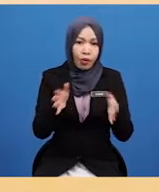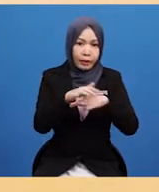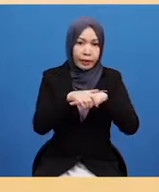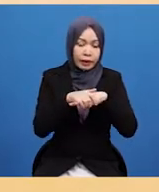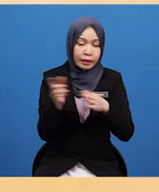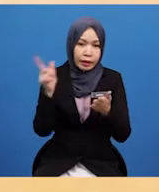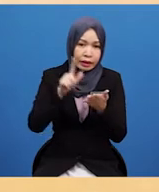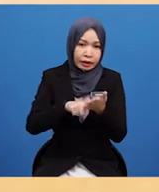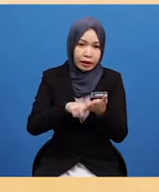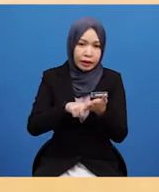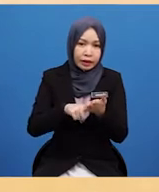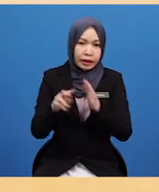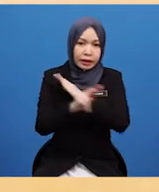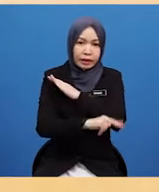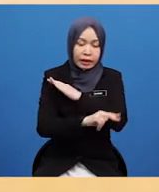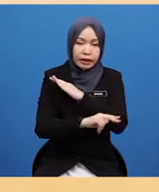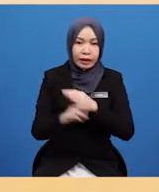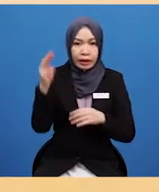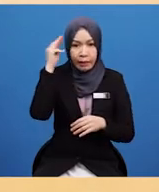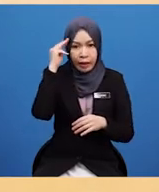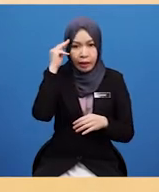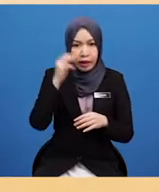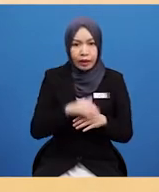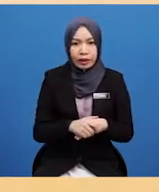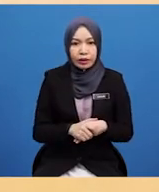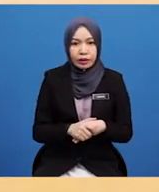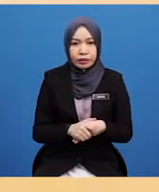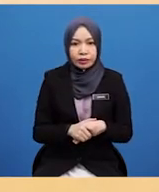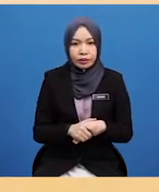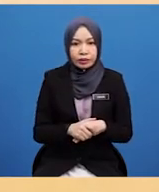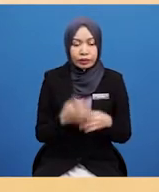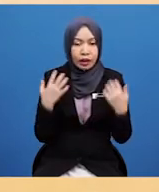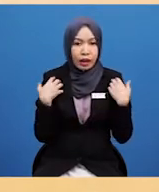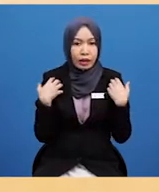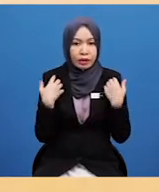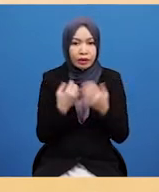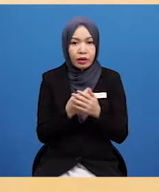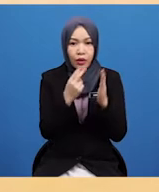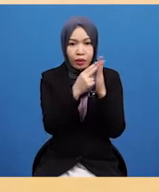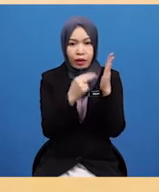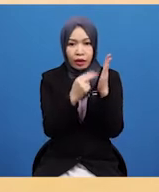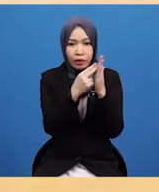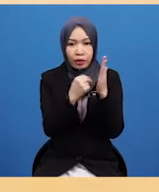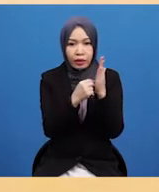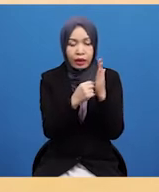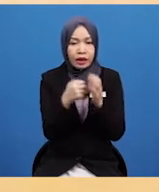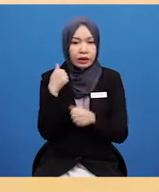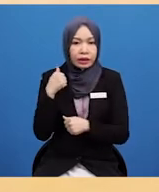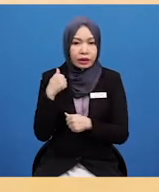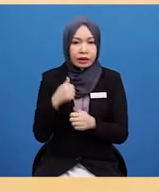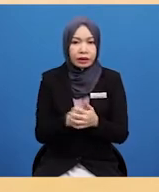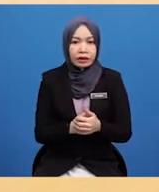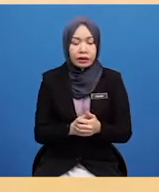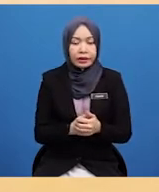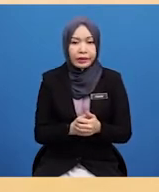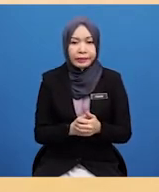undang-undang tentera jika keadaan memerlukan. Dari segi ekonomi pula, kemakmuran ekonomi negeri